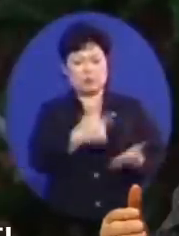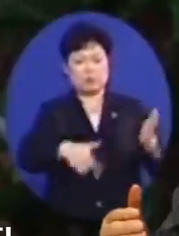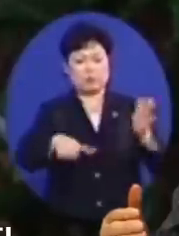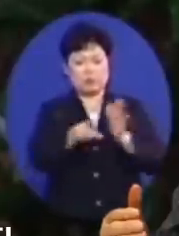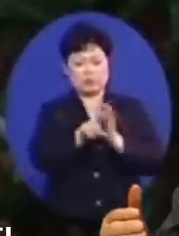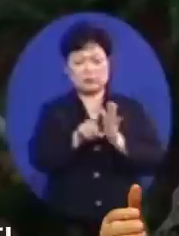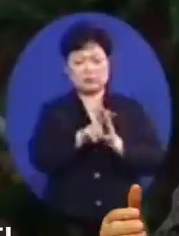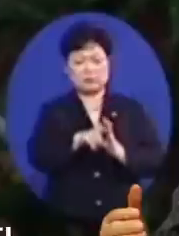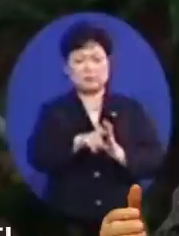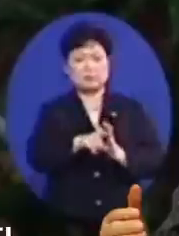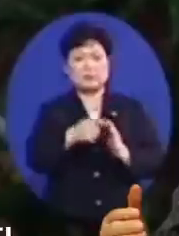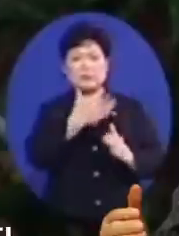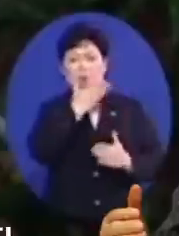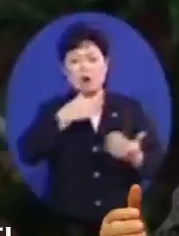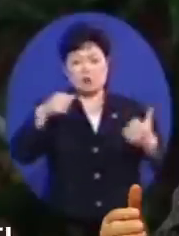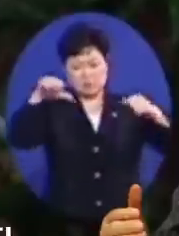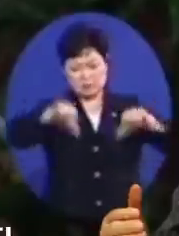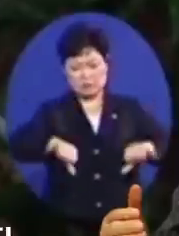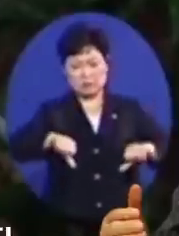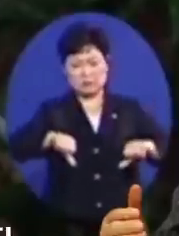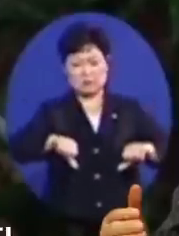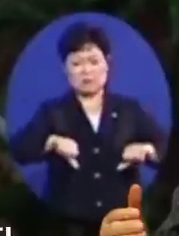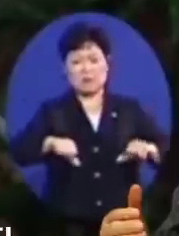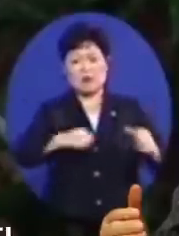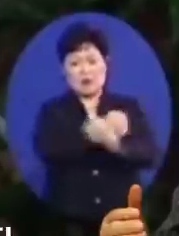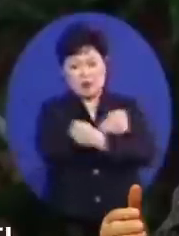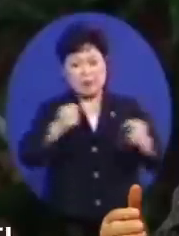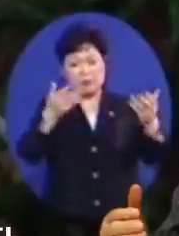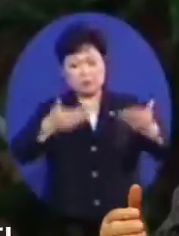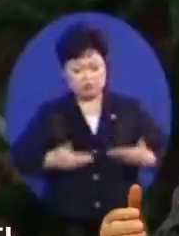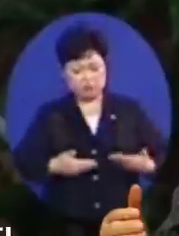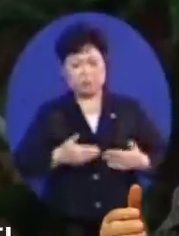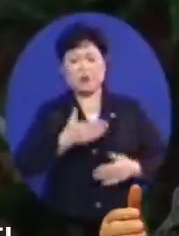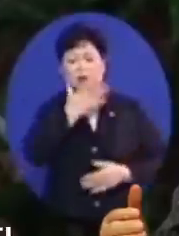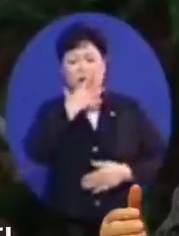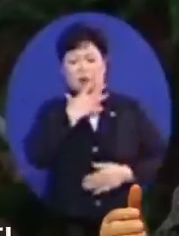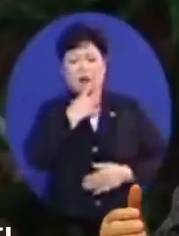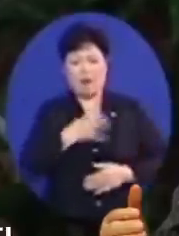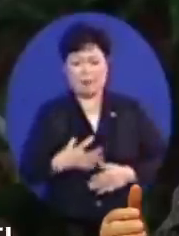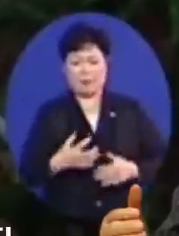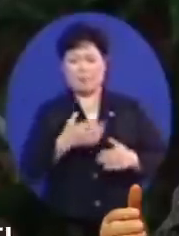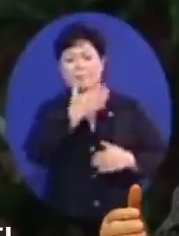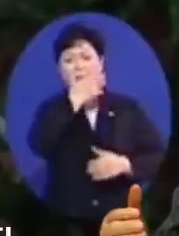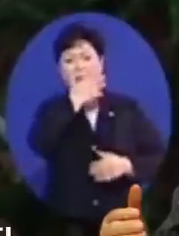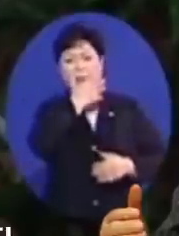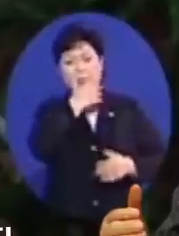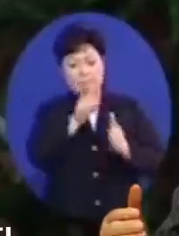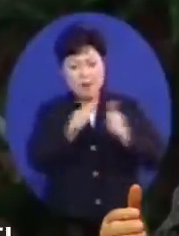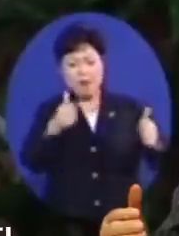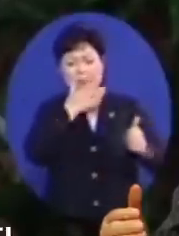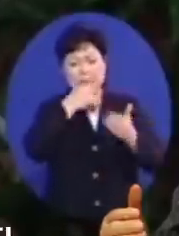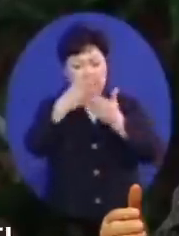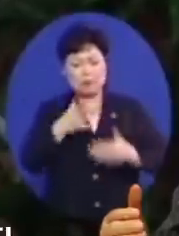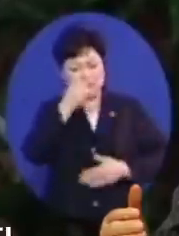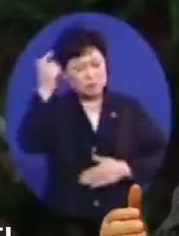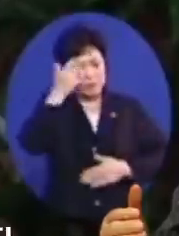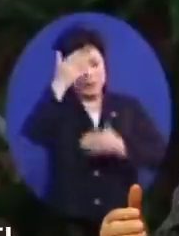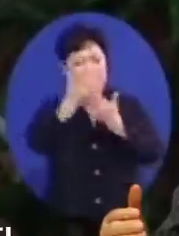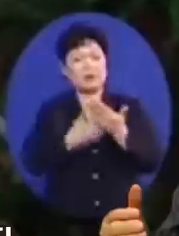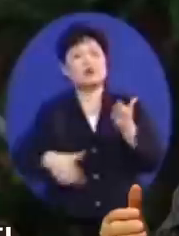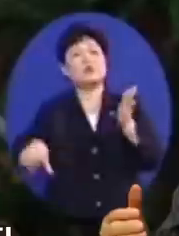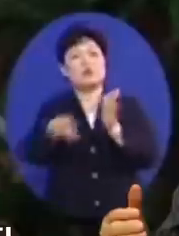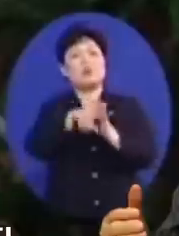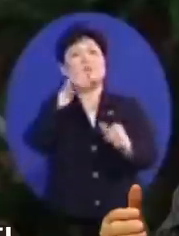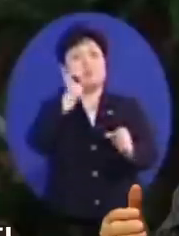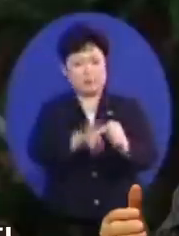되사 저주에서 해방시켜 주시고 아브라함의 복을 받고 성령을 받게 하기 위함이라는 것입니다.